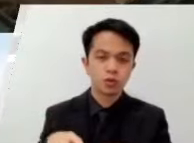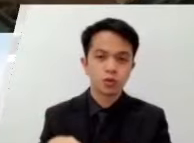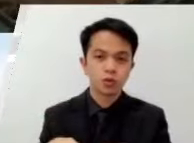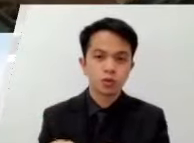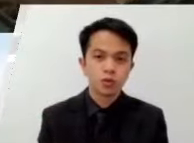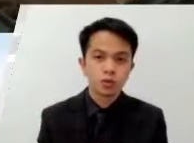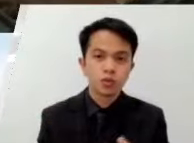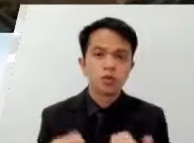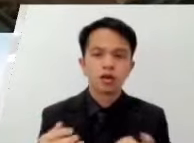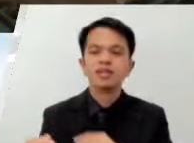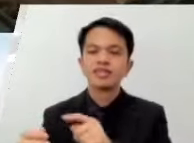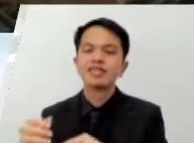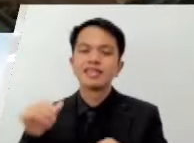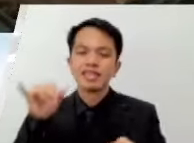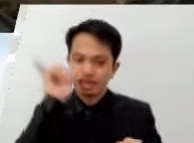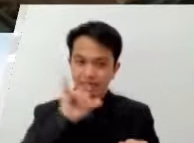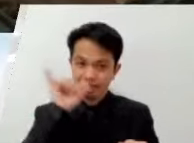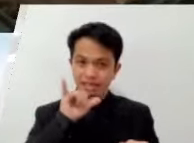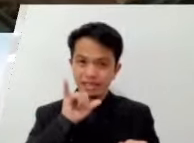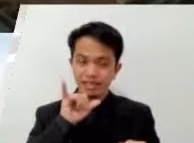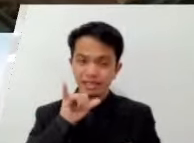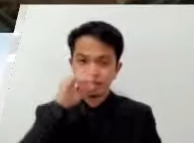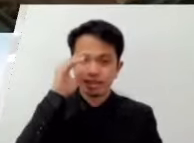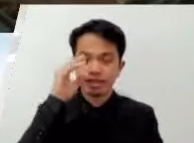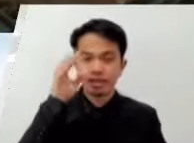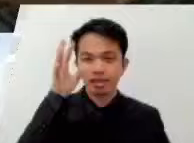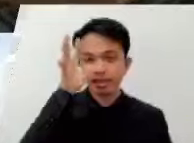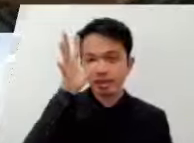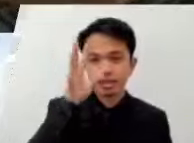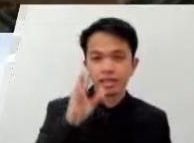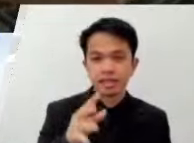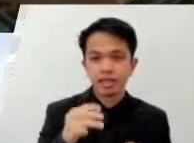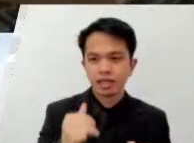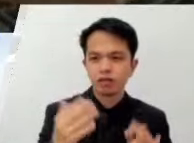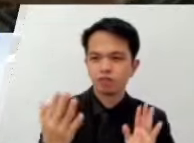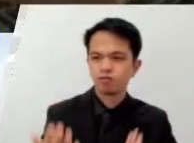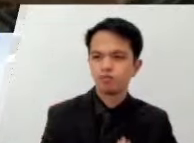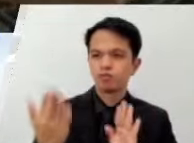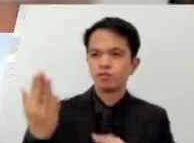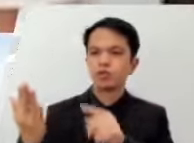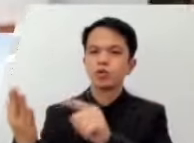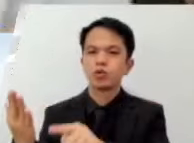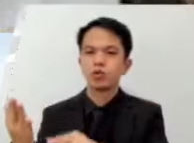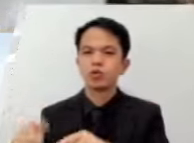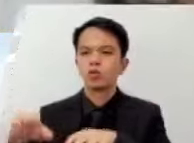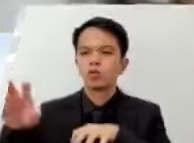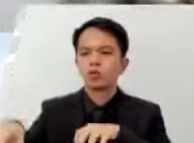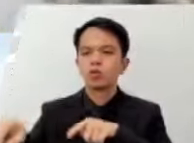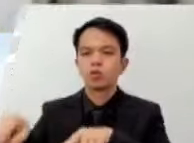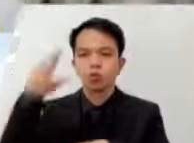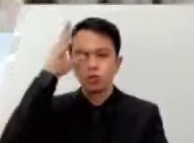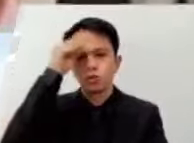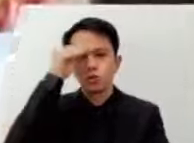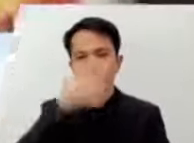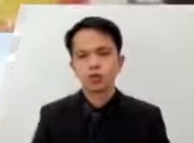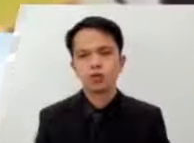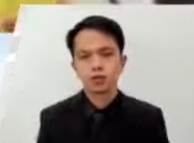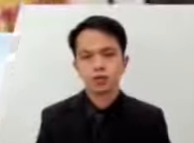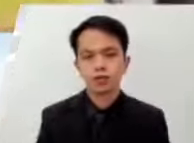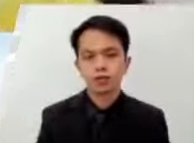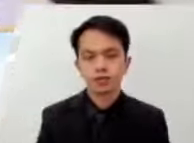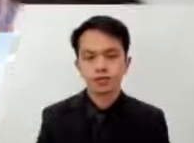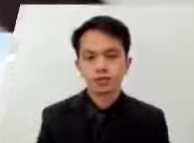that time at kinukumpronta niya yung kanyang kapitbahay na lalaki. Sa kalagitnaan ng kanilang